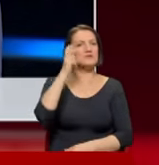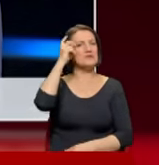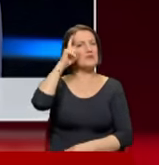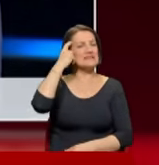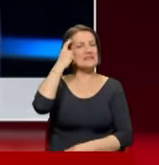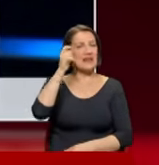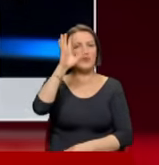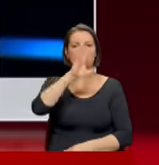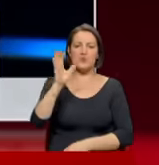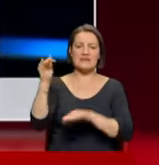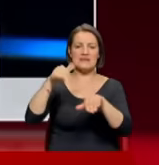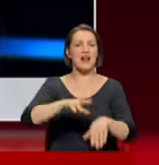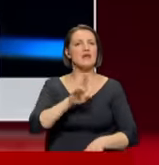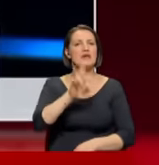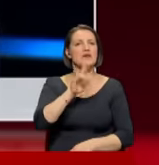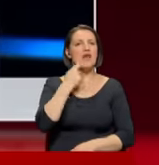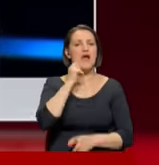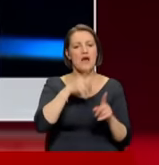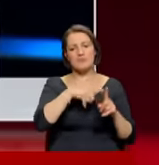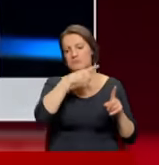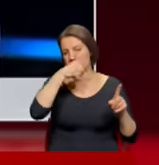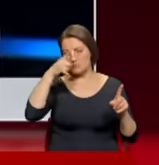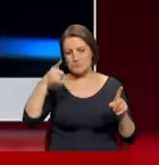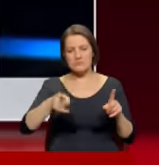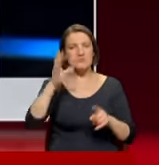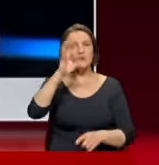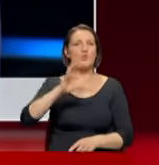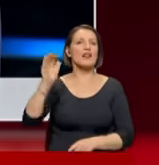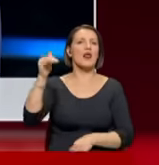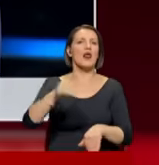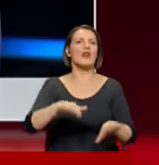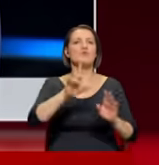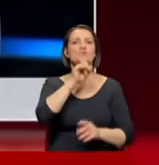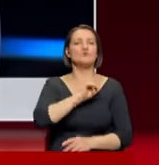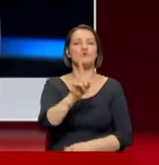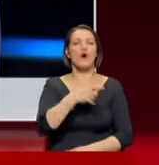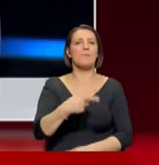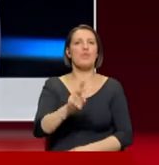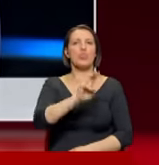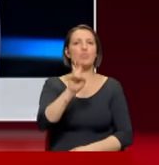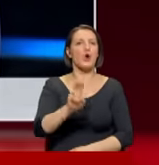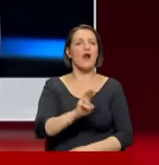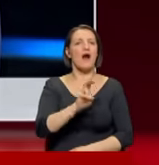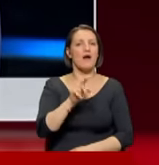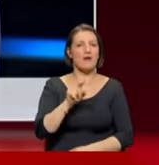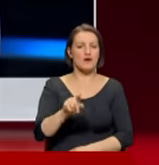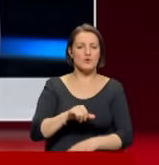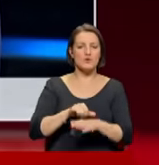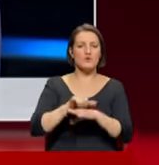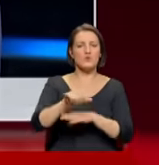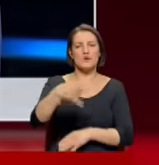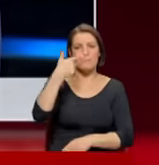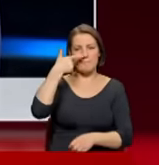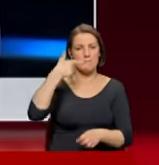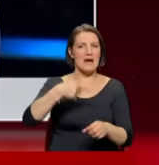turist geldi. 7 Ekim'deki hadiselerden sonra turist gelmedi. 110 bin dolarlık uçak